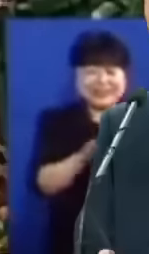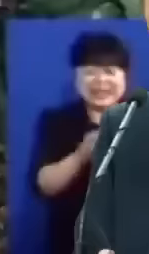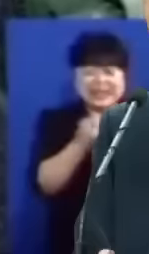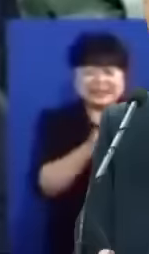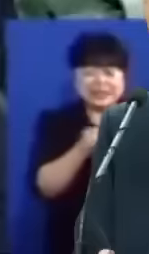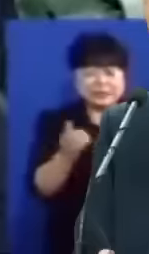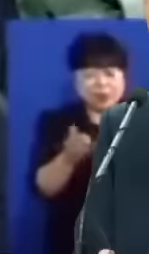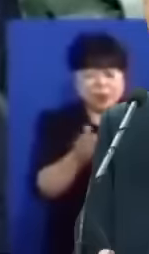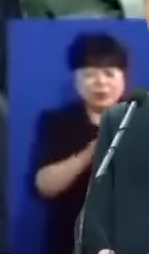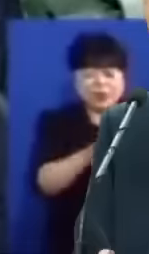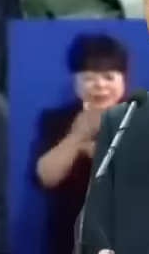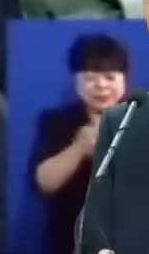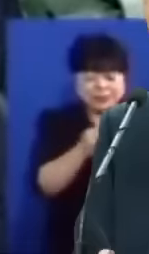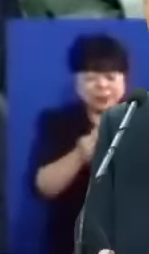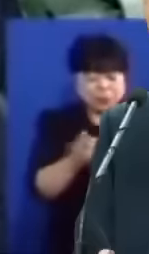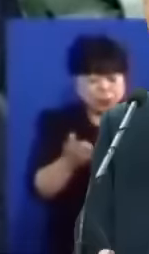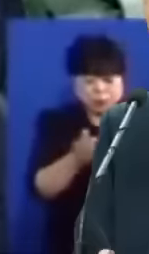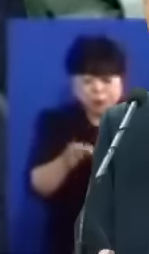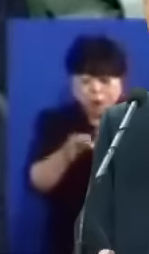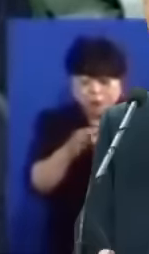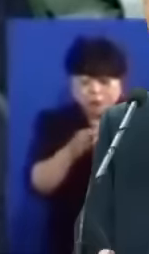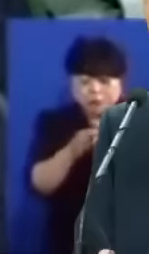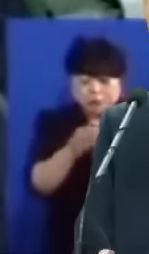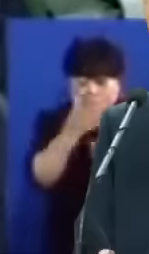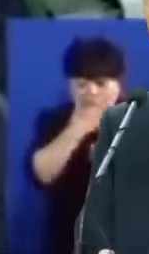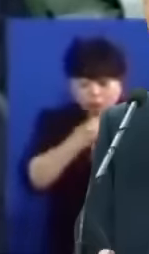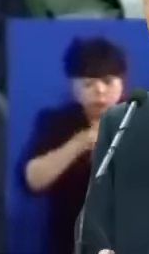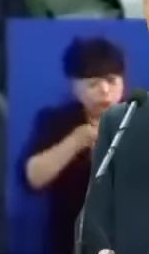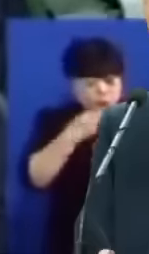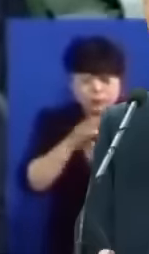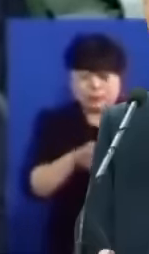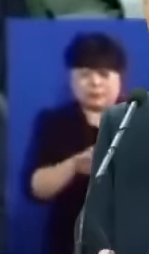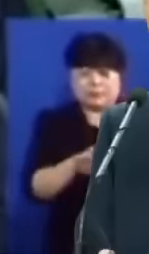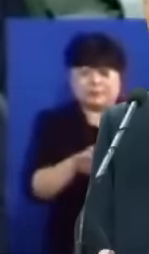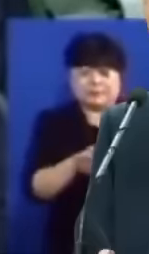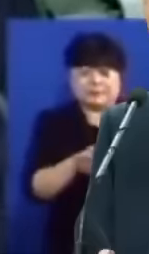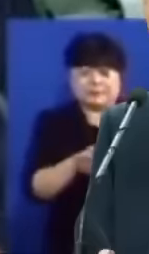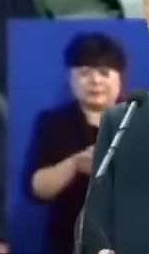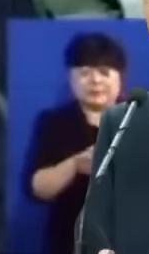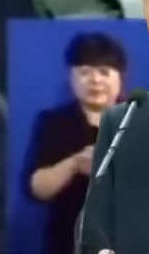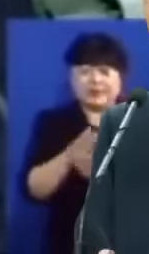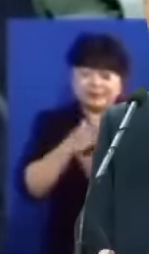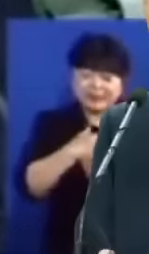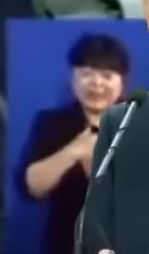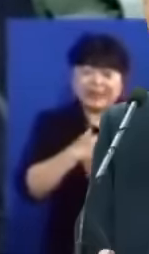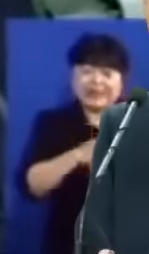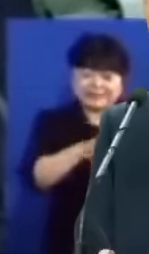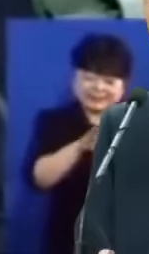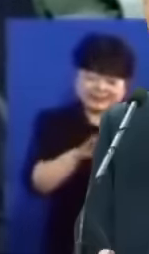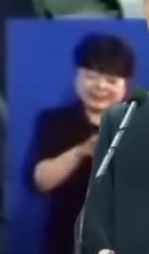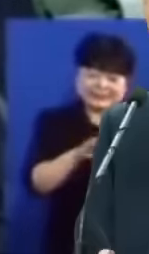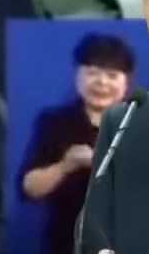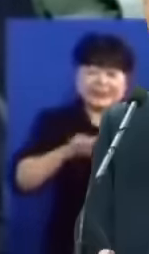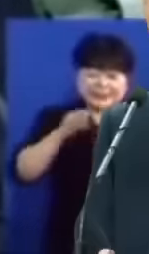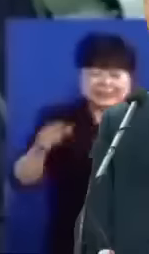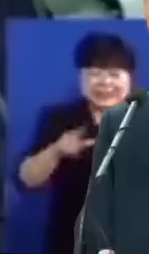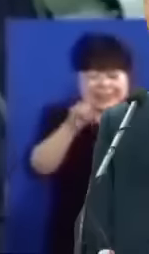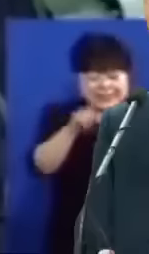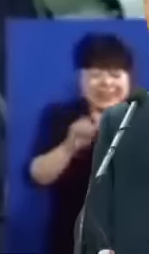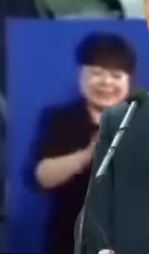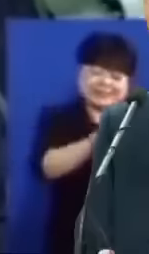자도 없고 사랑받을 자도 없으면 절대 행복하지 않습니다. 그런데 아유 나는 뭐 세상에